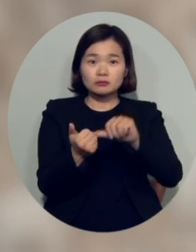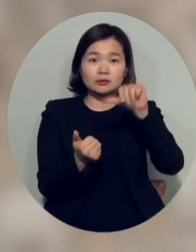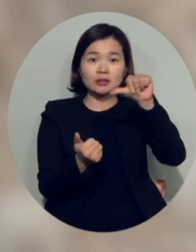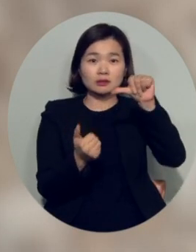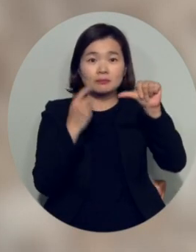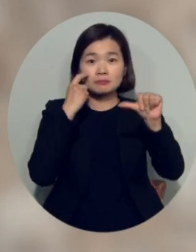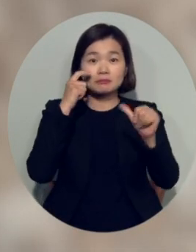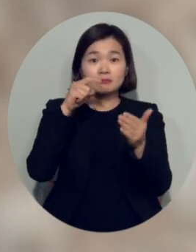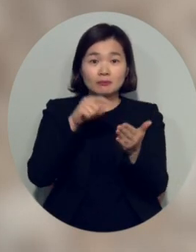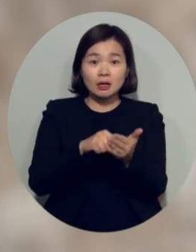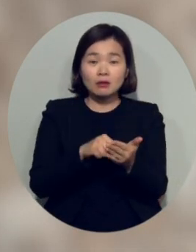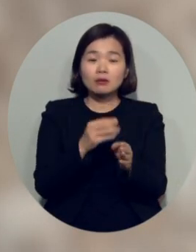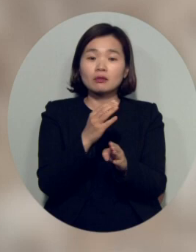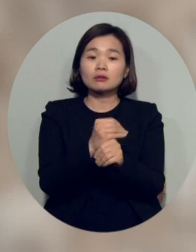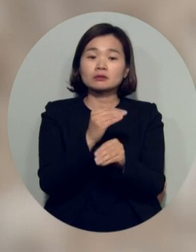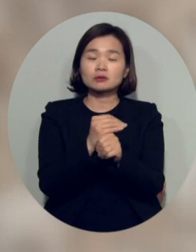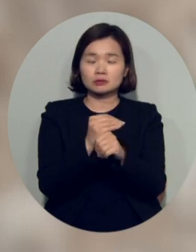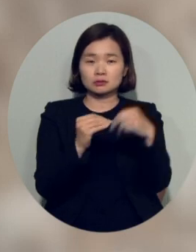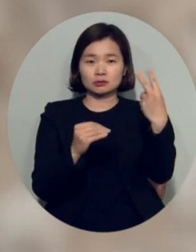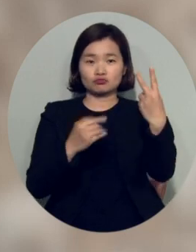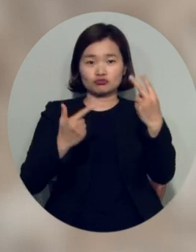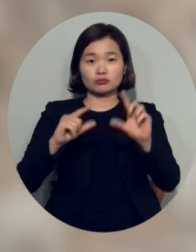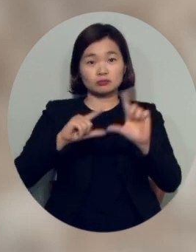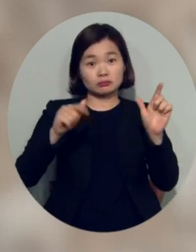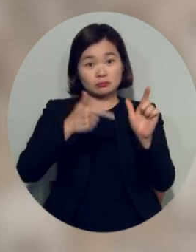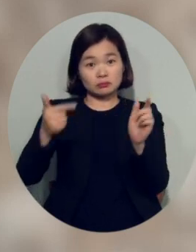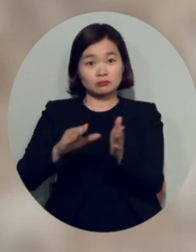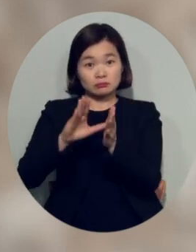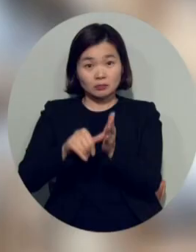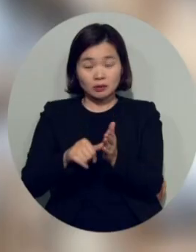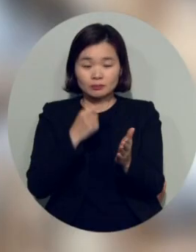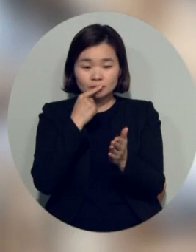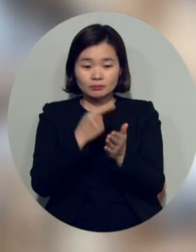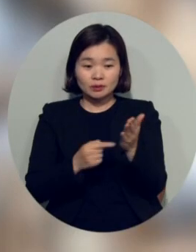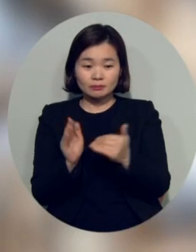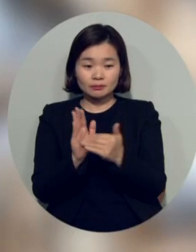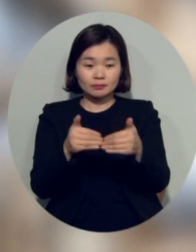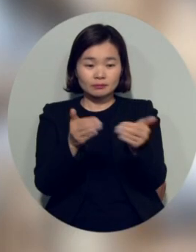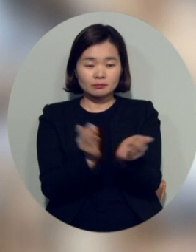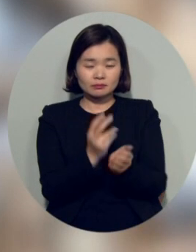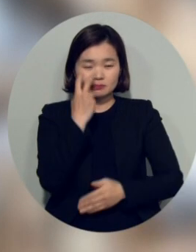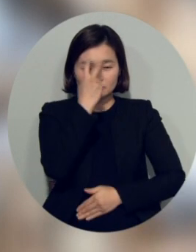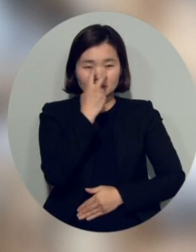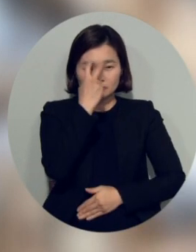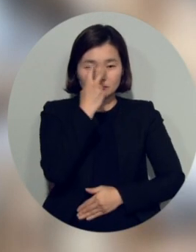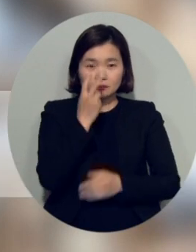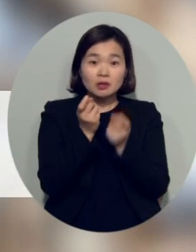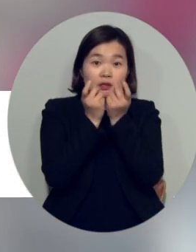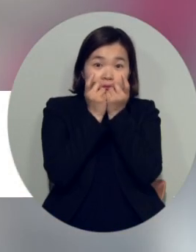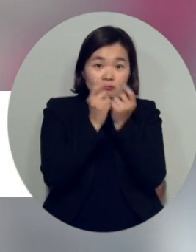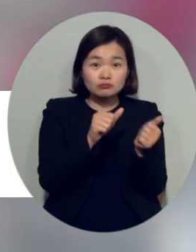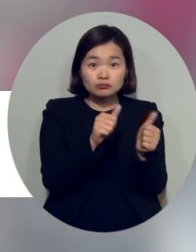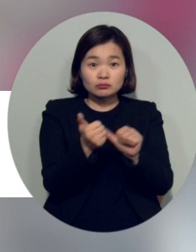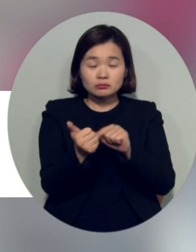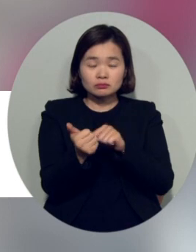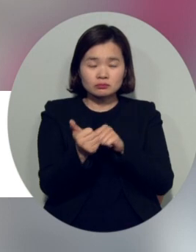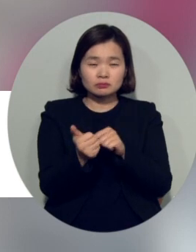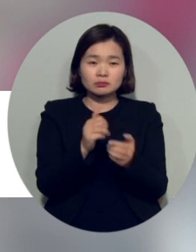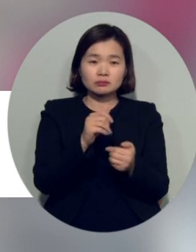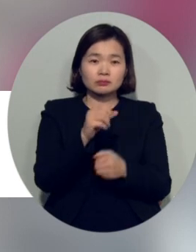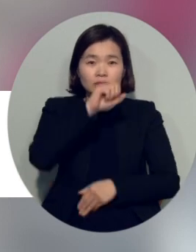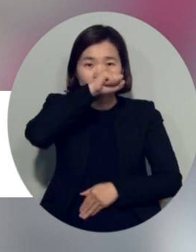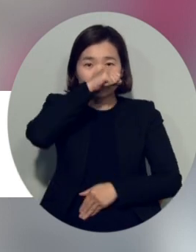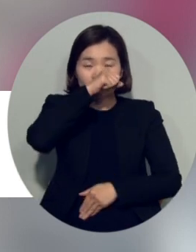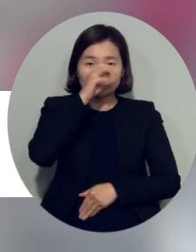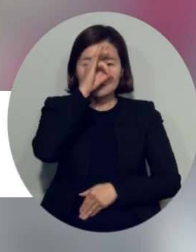5마리가 발견된 건 지난 6일 오후. 피해 방지단이 수색 중에 발견한 폐사체에서 아프리카 돼지